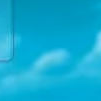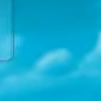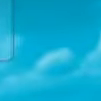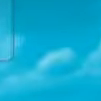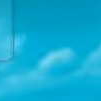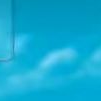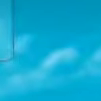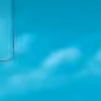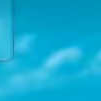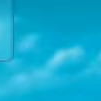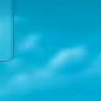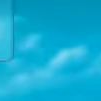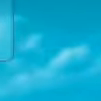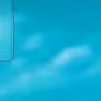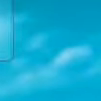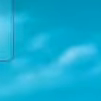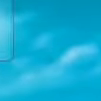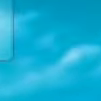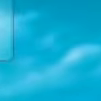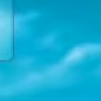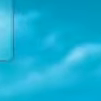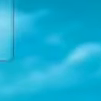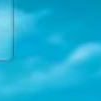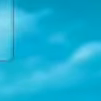4 градус жылы көрсетеді.